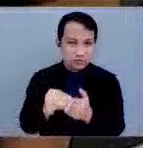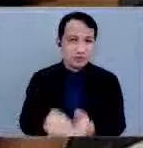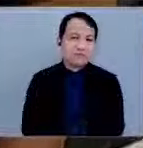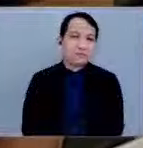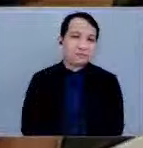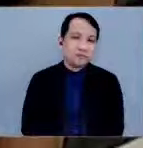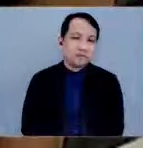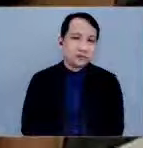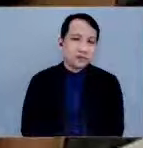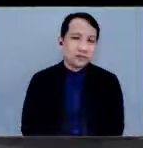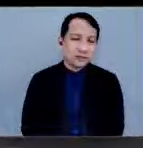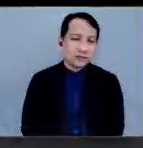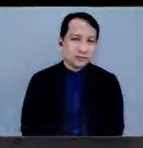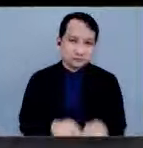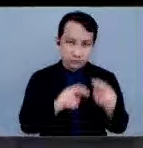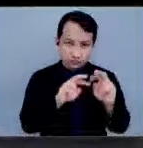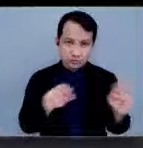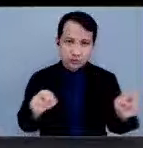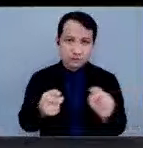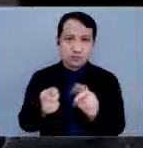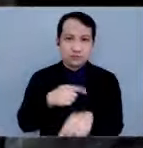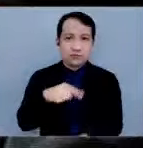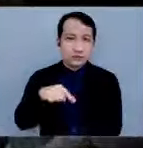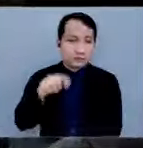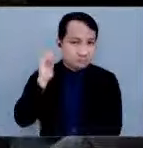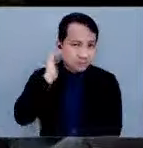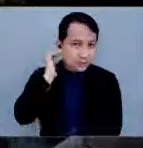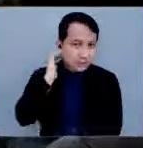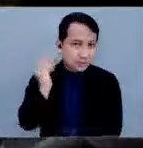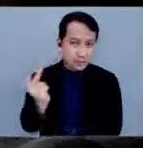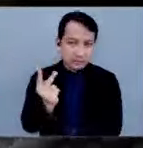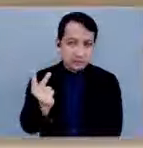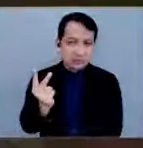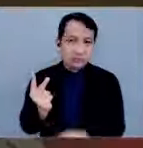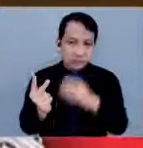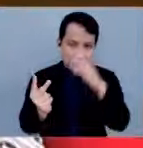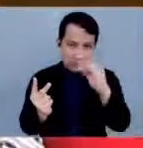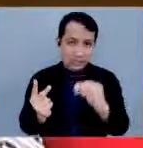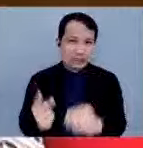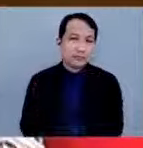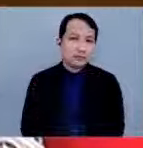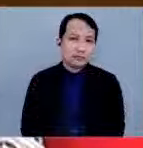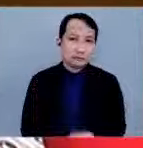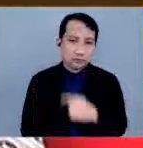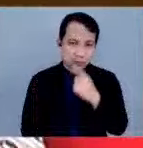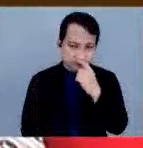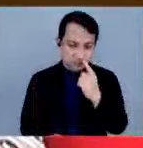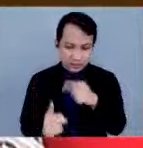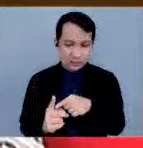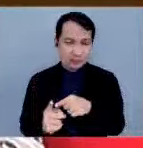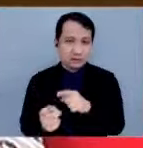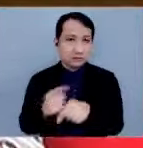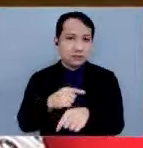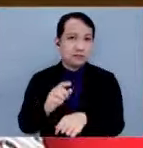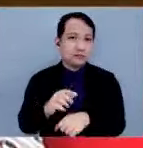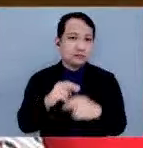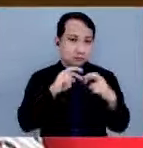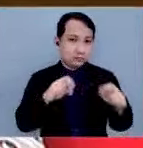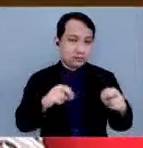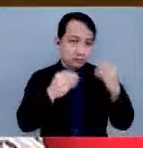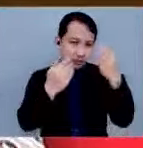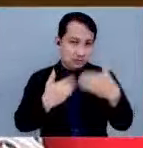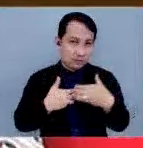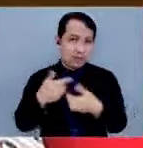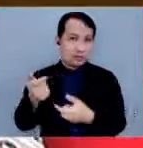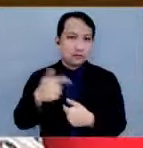sa pagsisiyasat, galing pang Mindanao ang 2 suspect. Yung isa sa suspect natin, according sa info na na-receive natin,